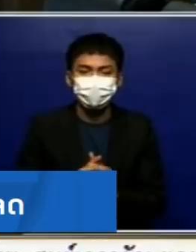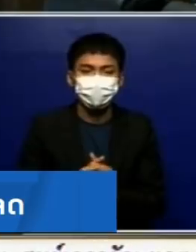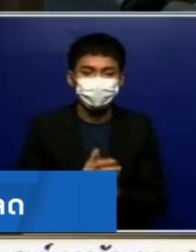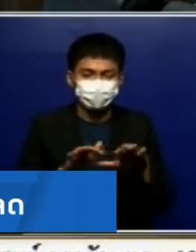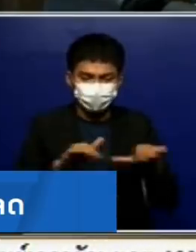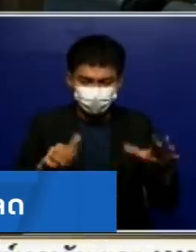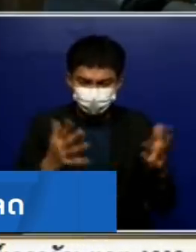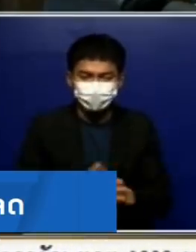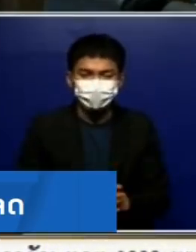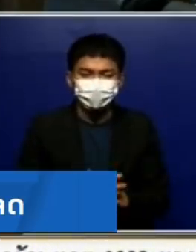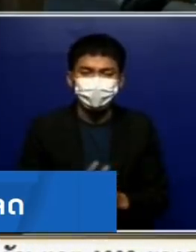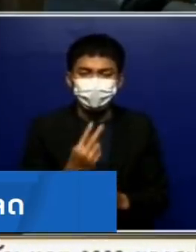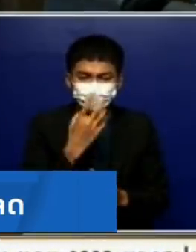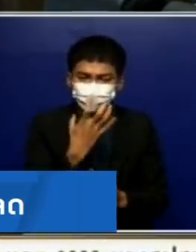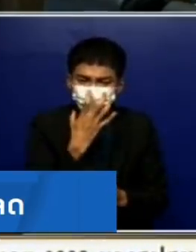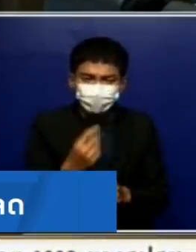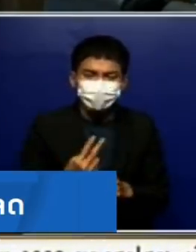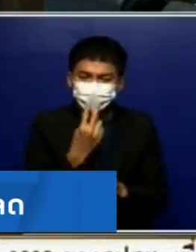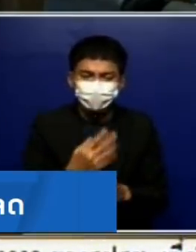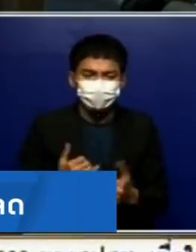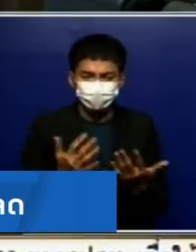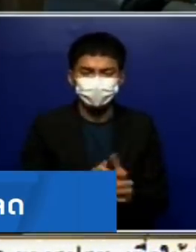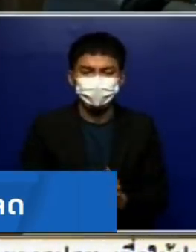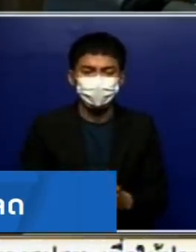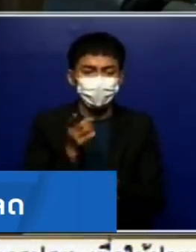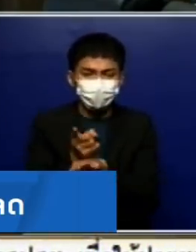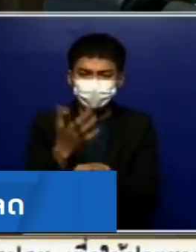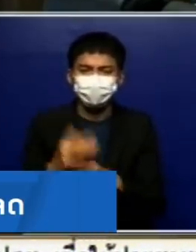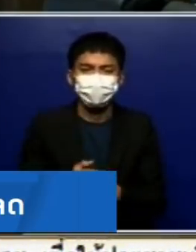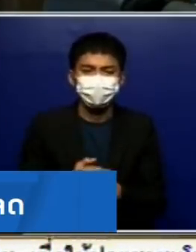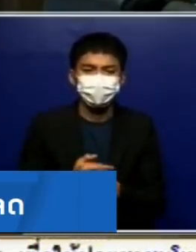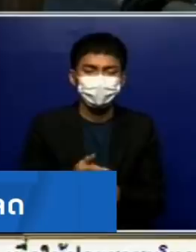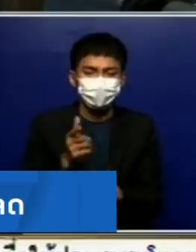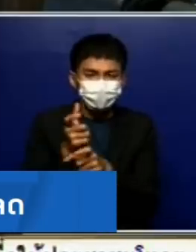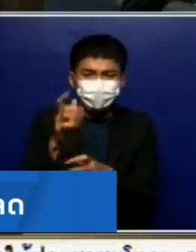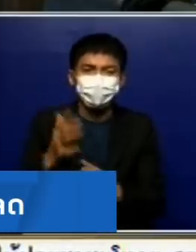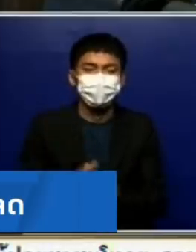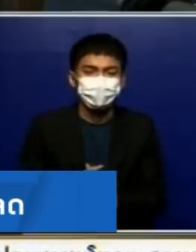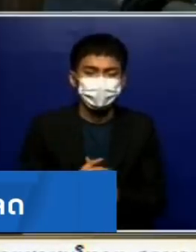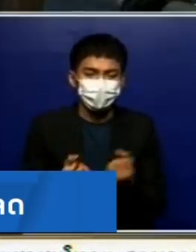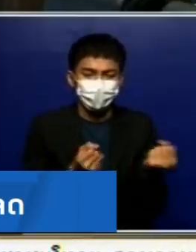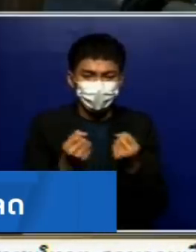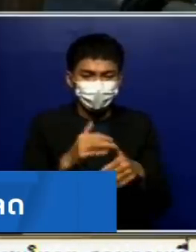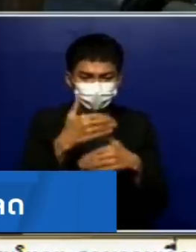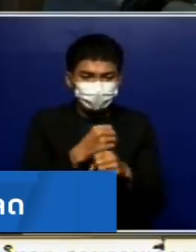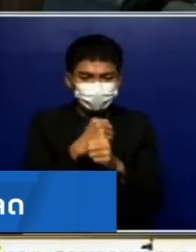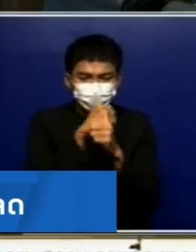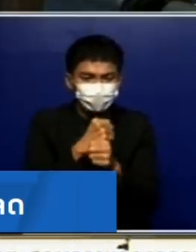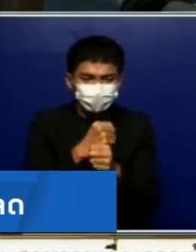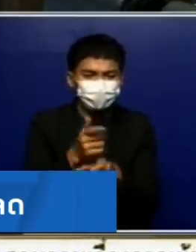ช่วยหายใจไม่ได้ขาดกระสุนปืนใหญ่ไม่ได้ขาดรถถังไม่ได้ขาดรถยานเกาะถามจริงๆครับท่านประธาน